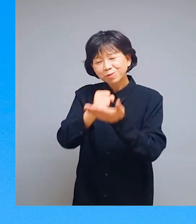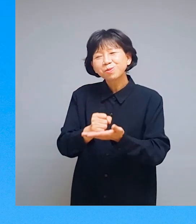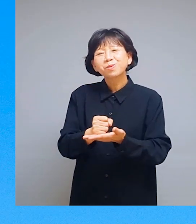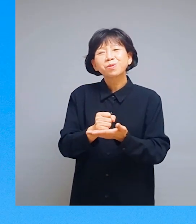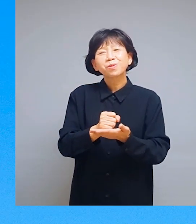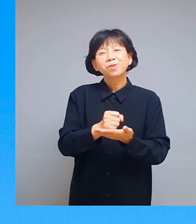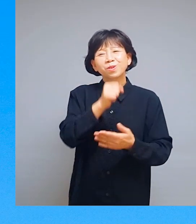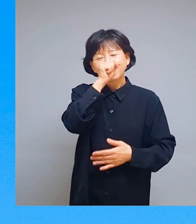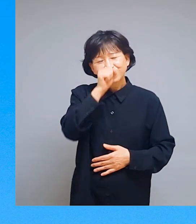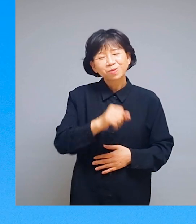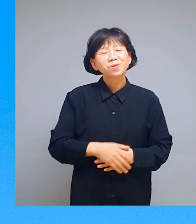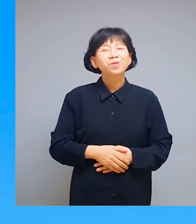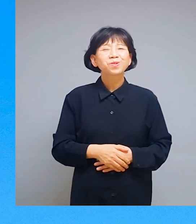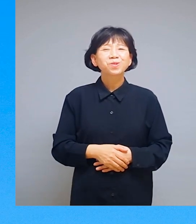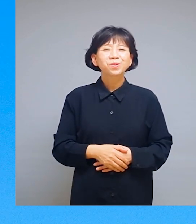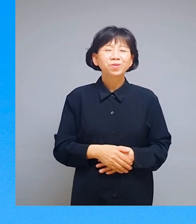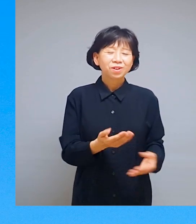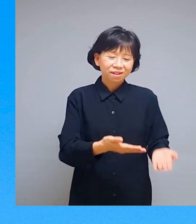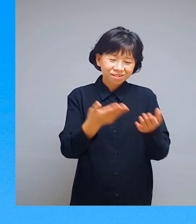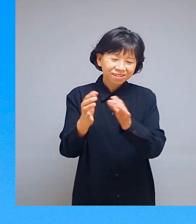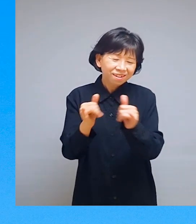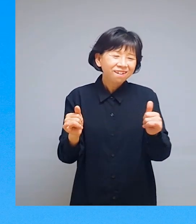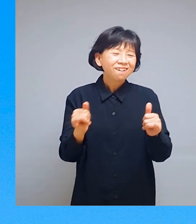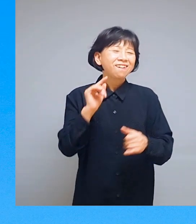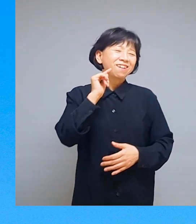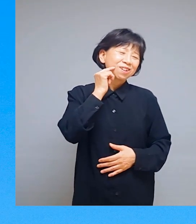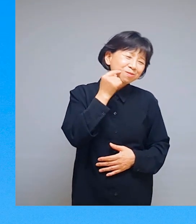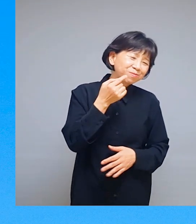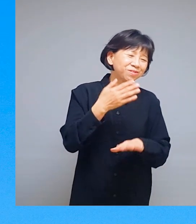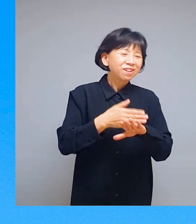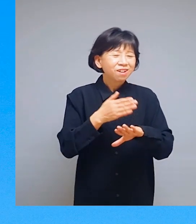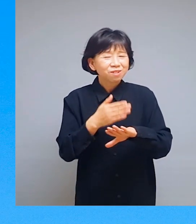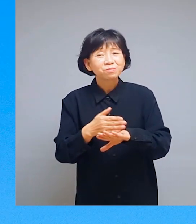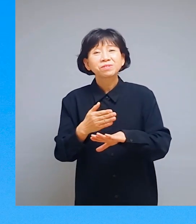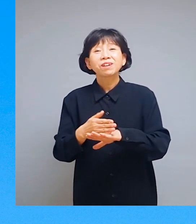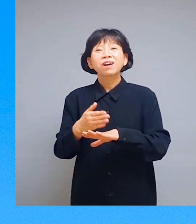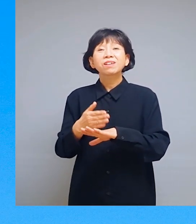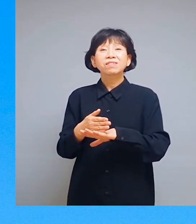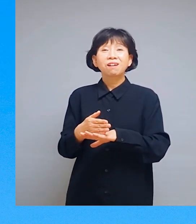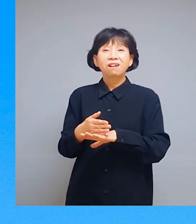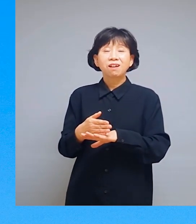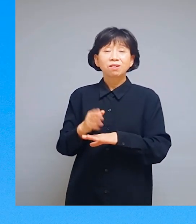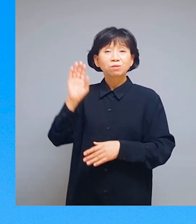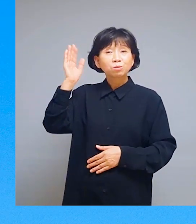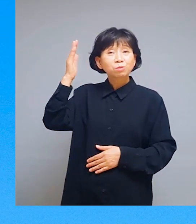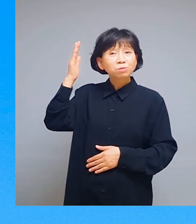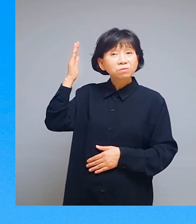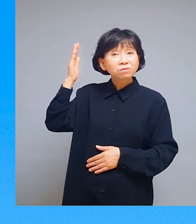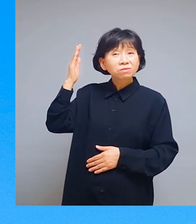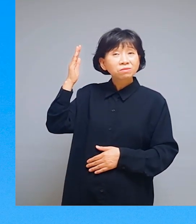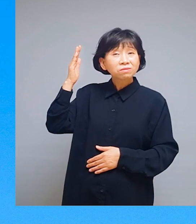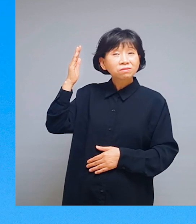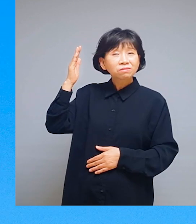안내 차량 안내 이런 하시는 분들을 보면 너무 이쁘다, 너무 감사하다. 요즘은 어떤지